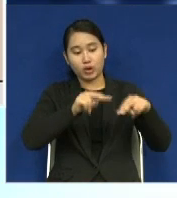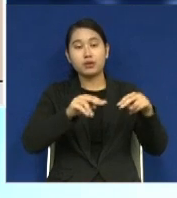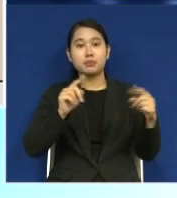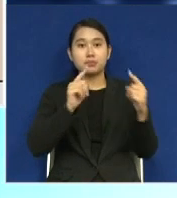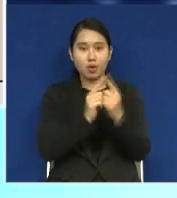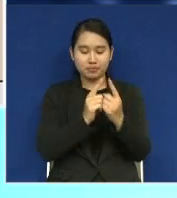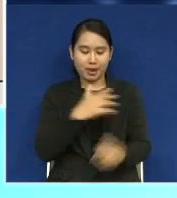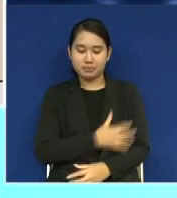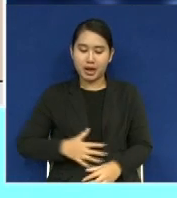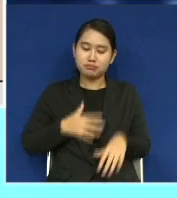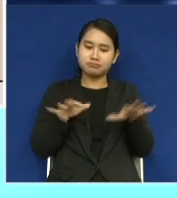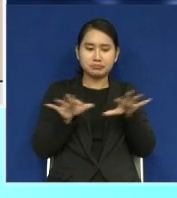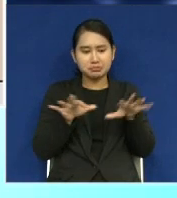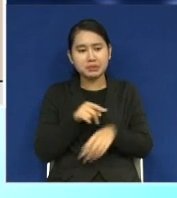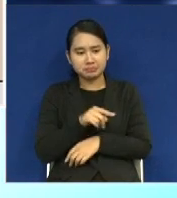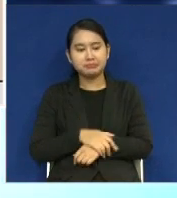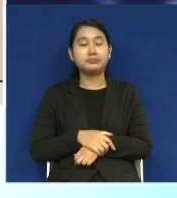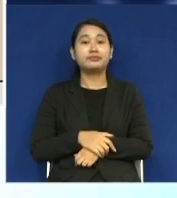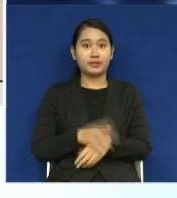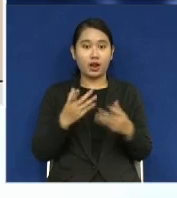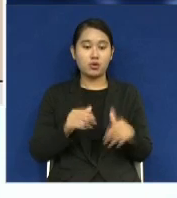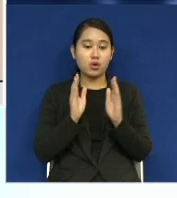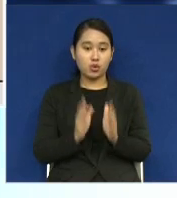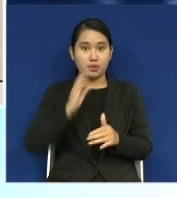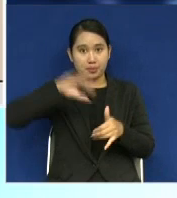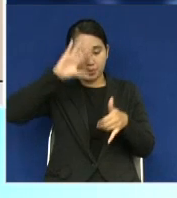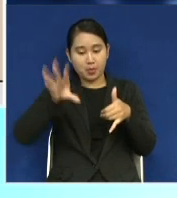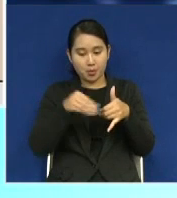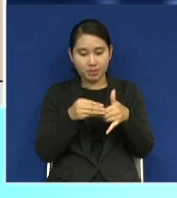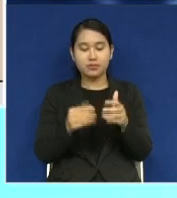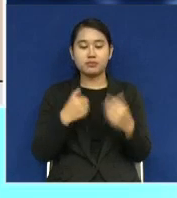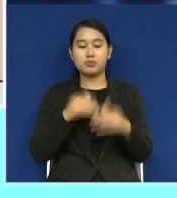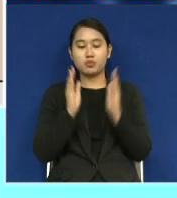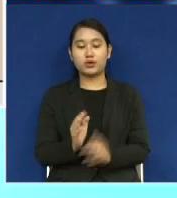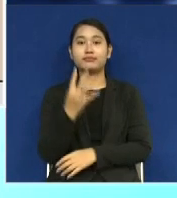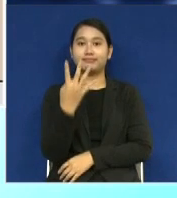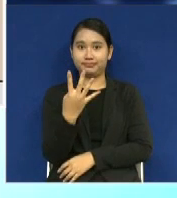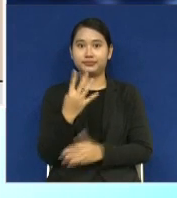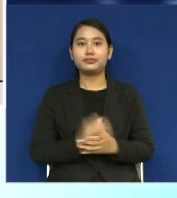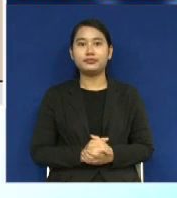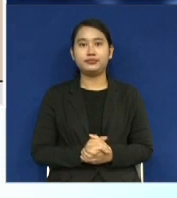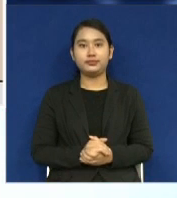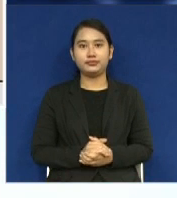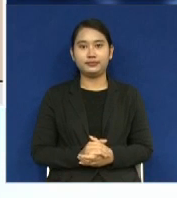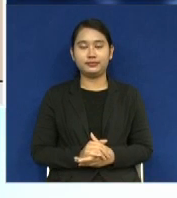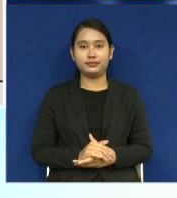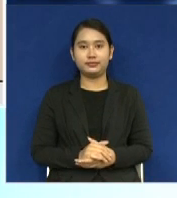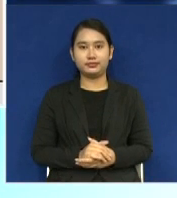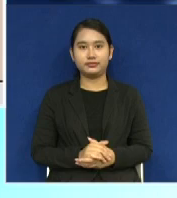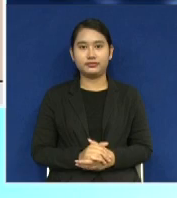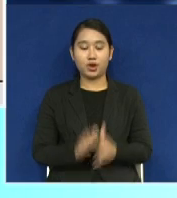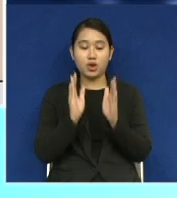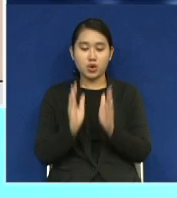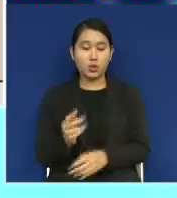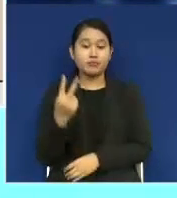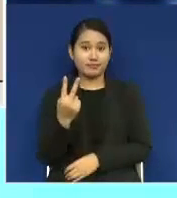ช่นเดียวกันโดยก่อนหน้านี้ค่ะพบผู้ป่วยยืนยันในเที่ยวบินเดียวกันจำนวน4รายอีก2ร